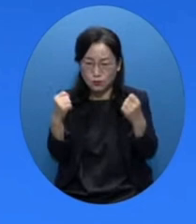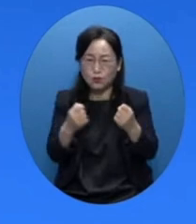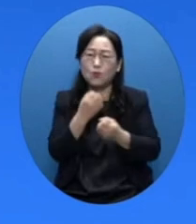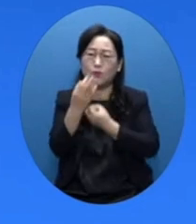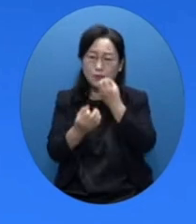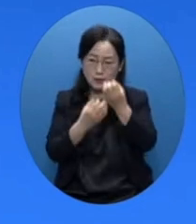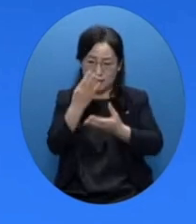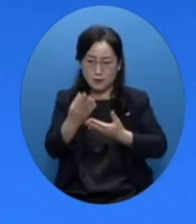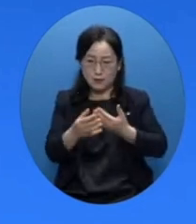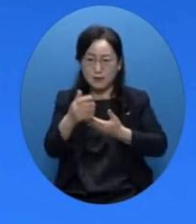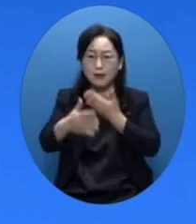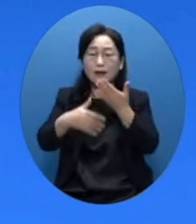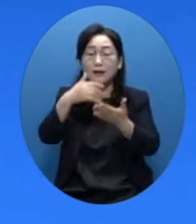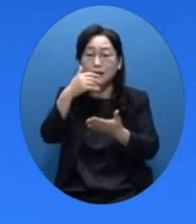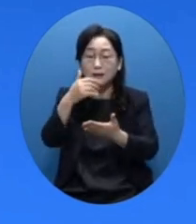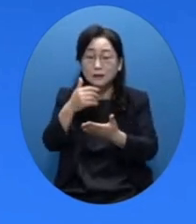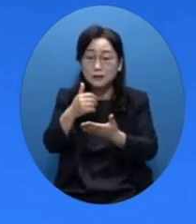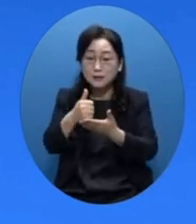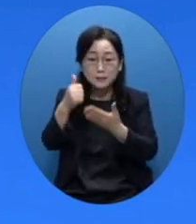하나님께서는